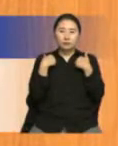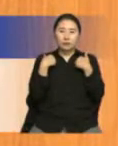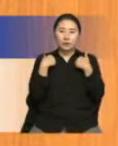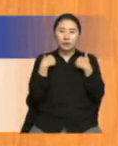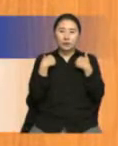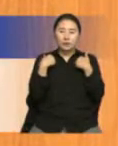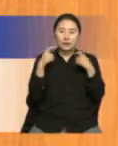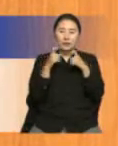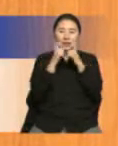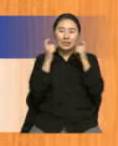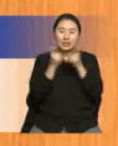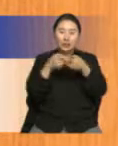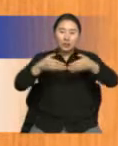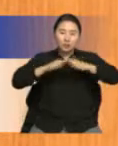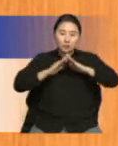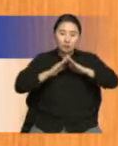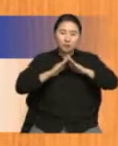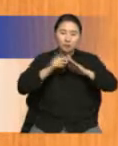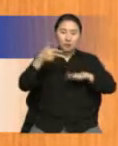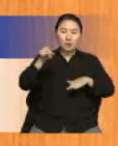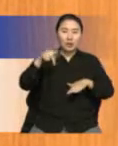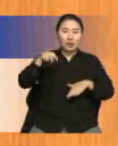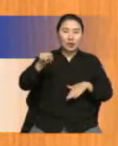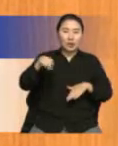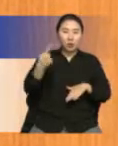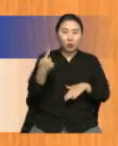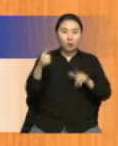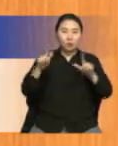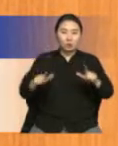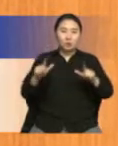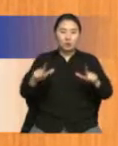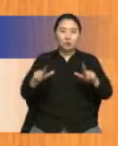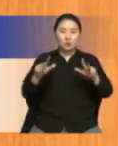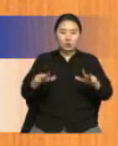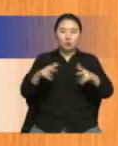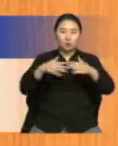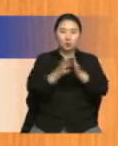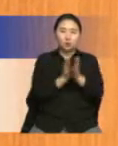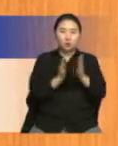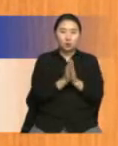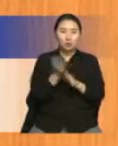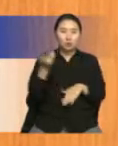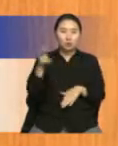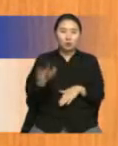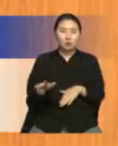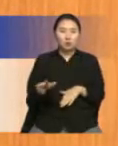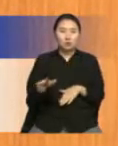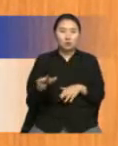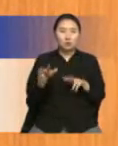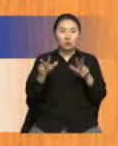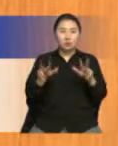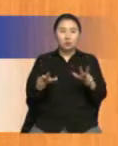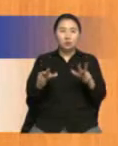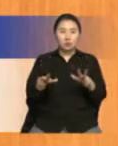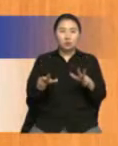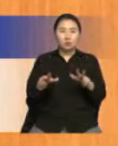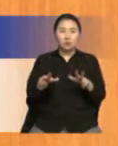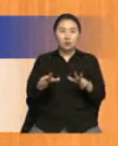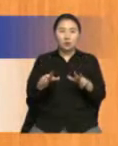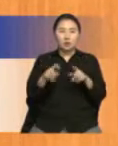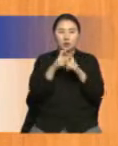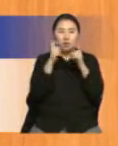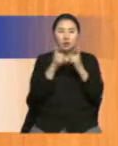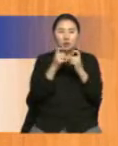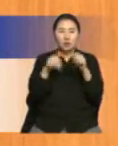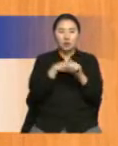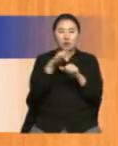죽이기 그러니까 자사고는 그러려고 지금 시도를 몇 차례 했지만 시장에서 지금 못 통하잖아요. 개별적인